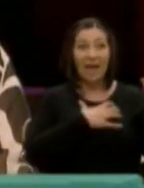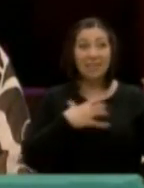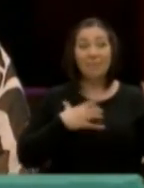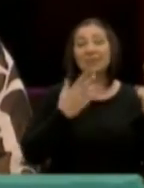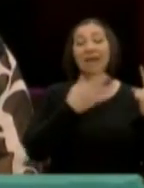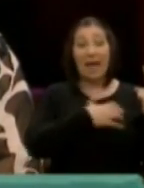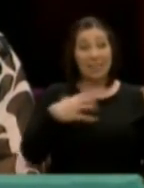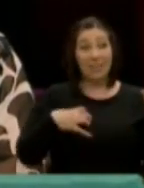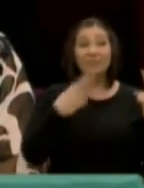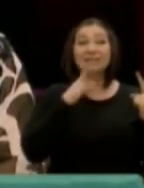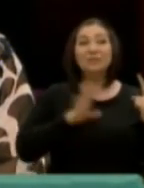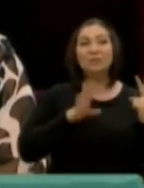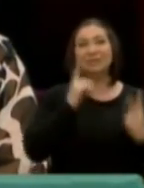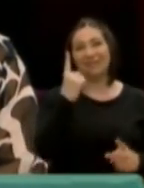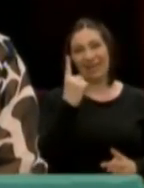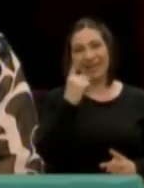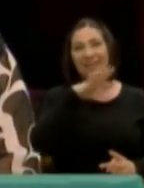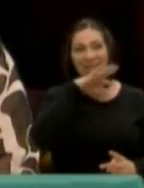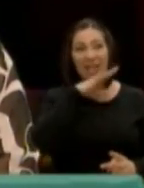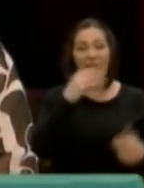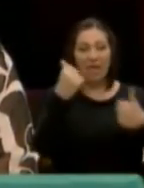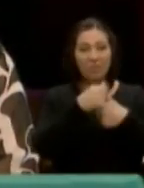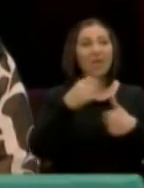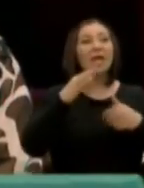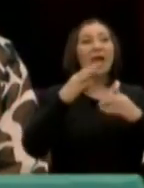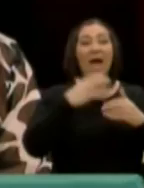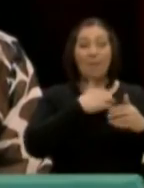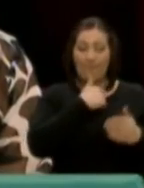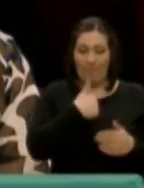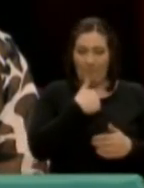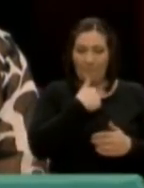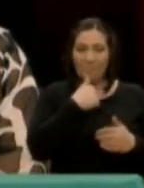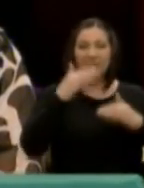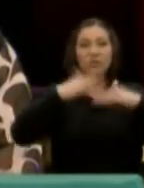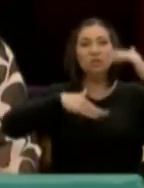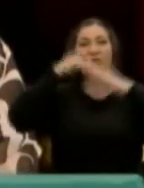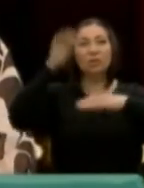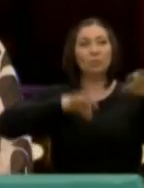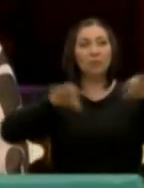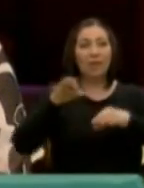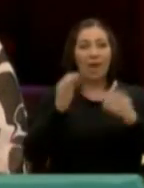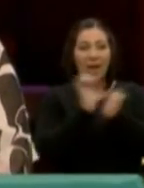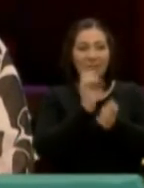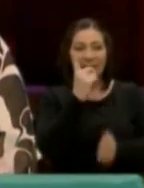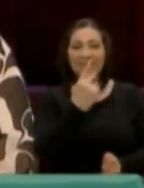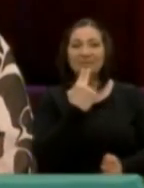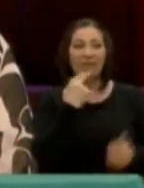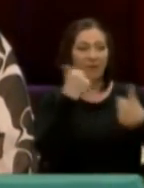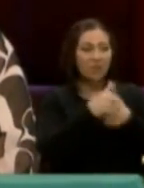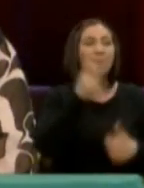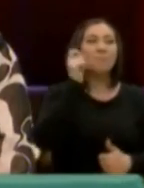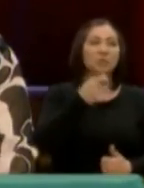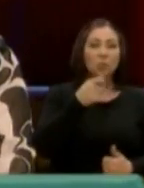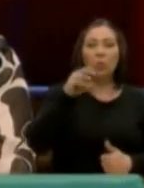kız çocuğuymuş dedemin. Ondan sonra evlenince babam inşaat mühendisi kendisi. Ailenin tek kızıyla evlenince mecburen